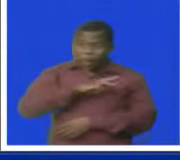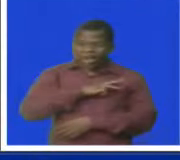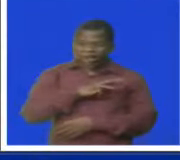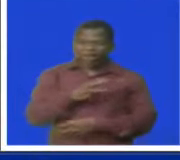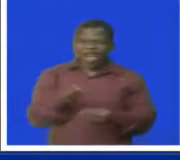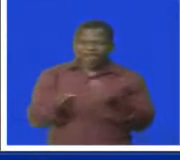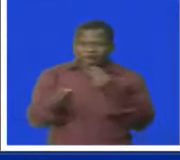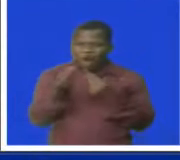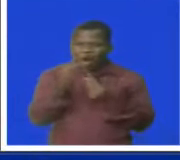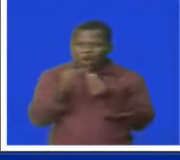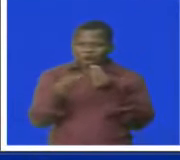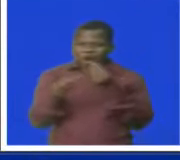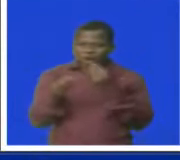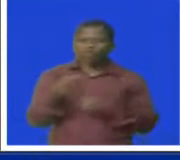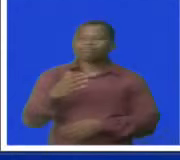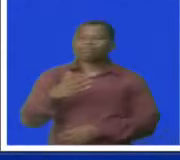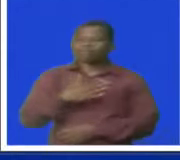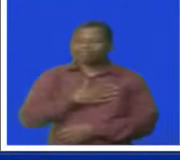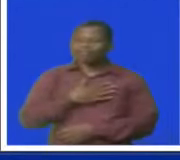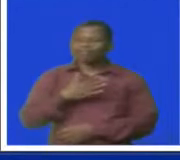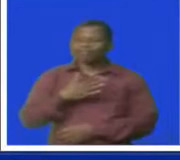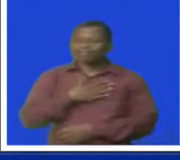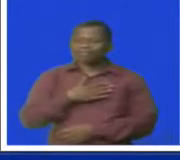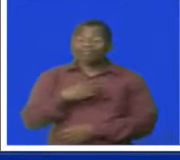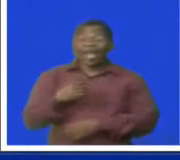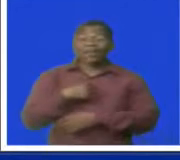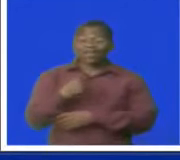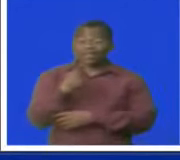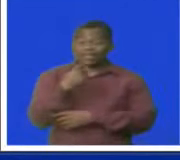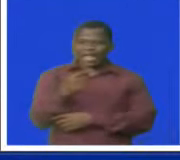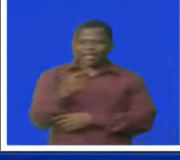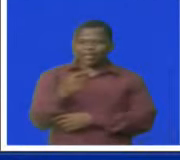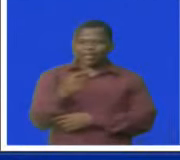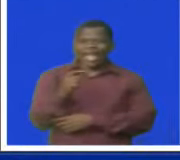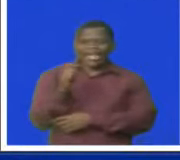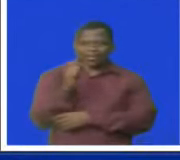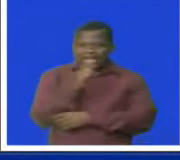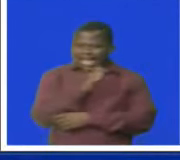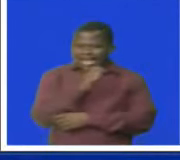yenkomo lesuka laveni asidle inyama yembuti